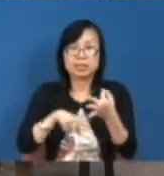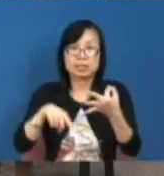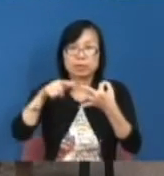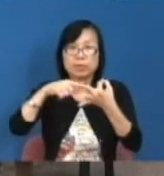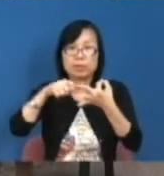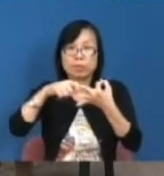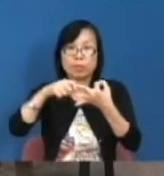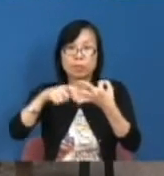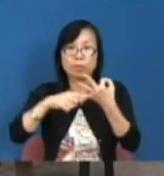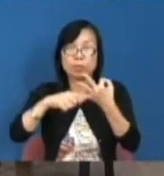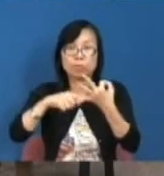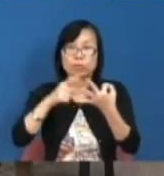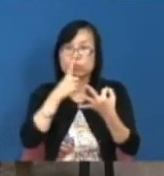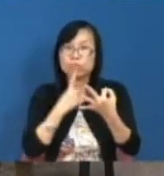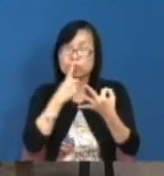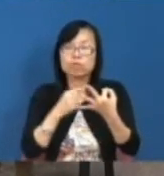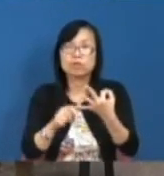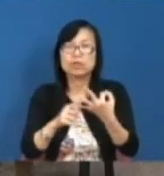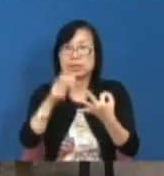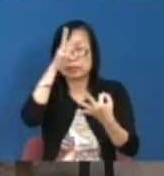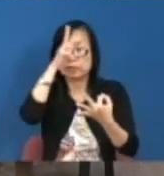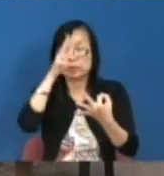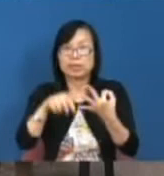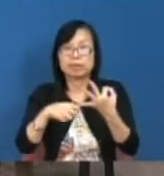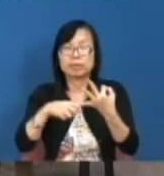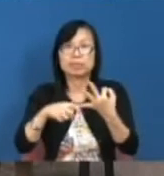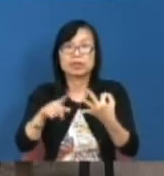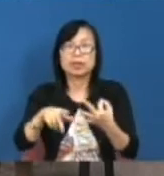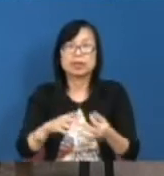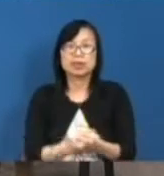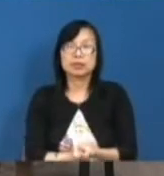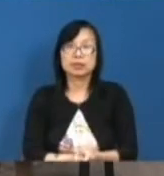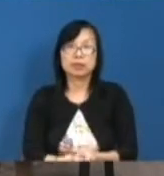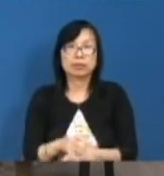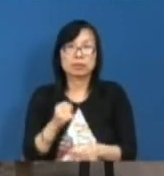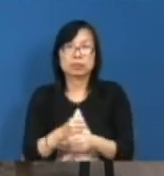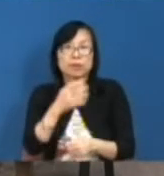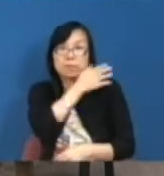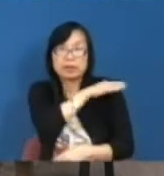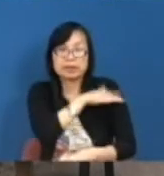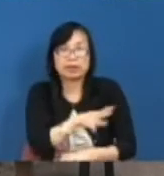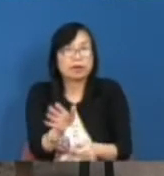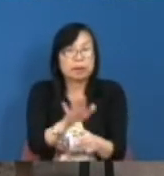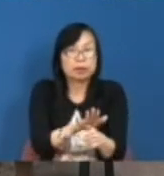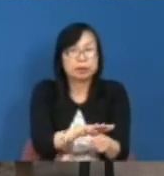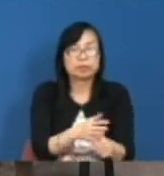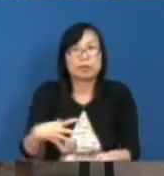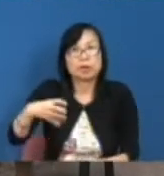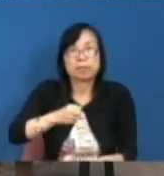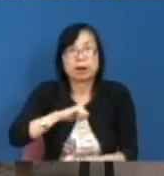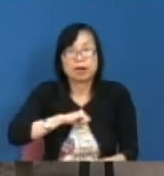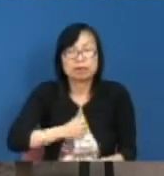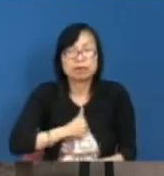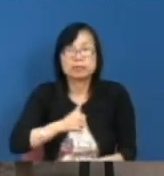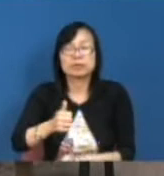就反客 為主 為主啦。就係、是、你曾做咩，我唔理，我就保住呢個老細嘅啫。所以獲得好評啦，